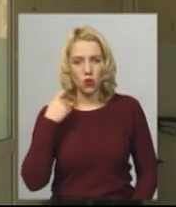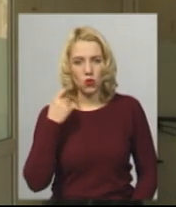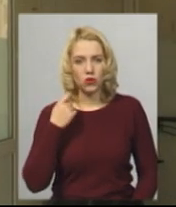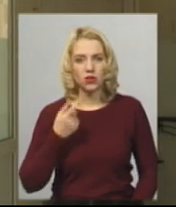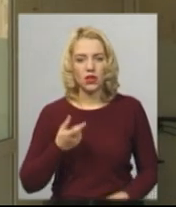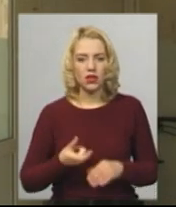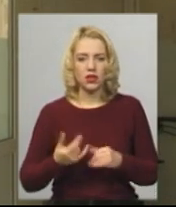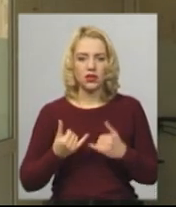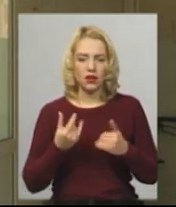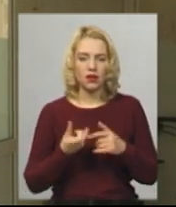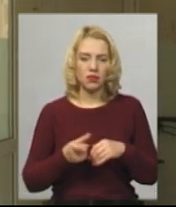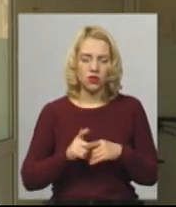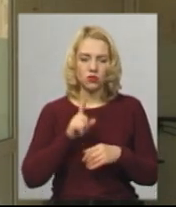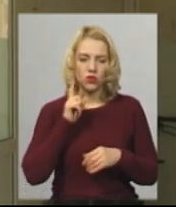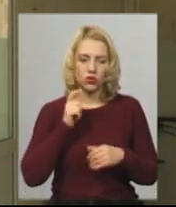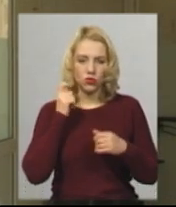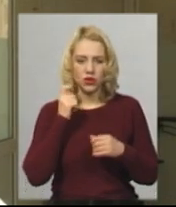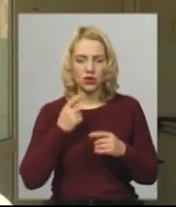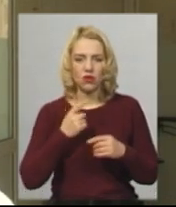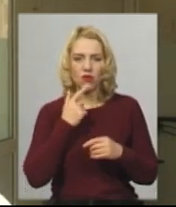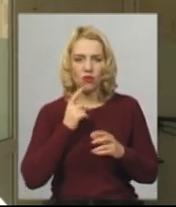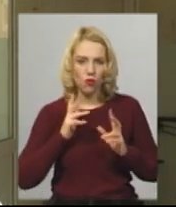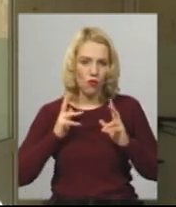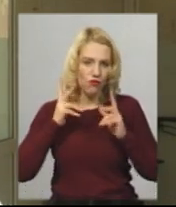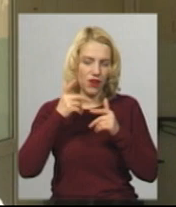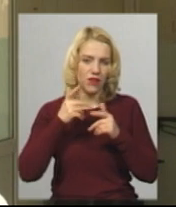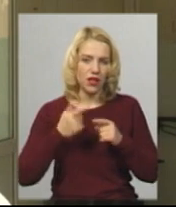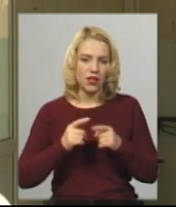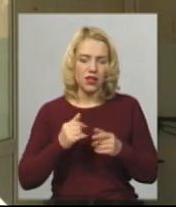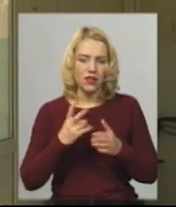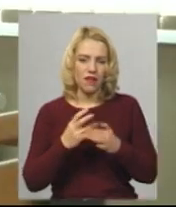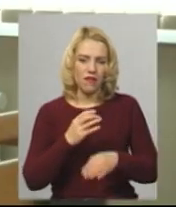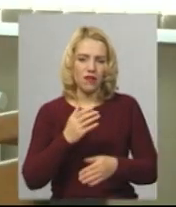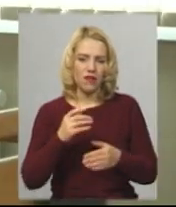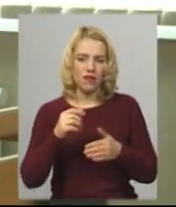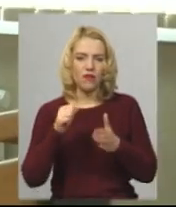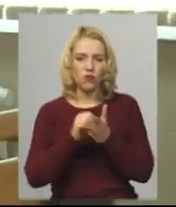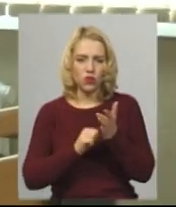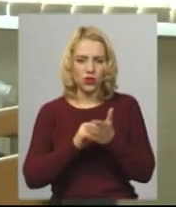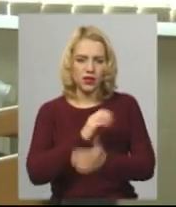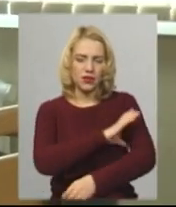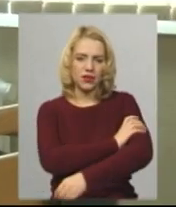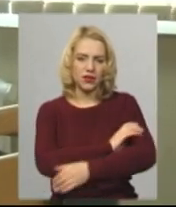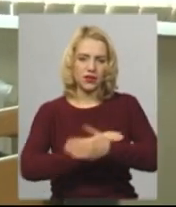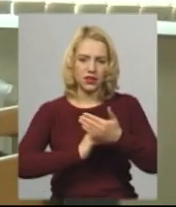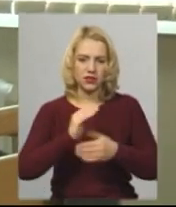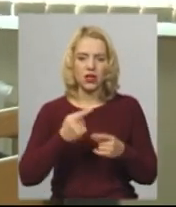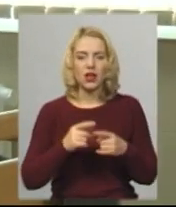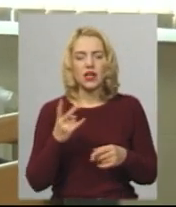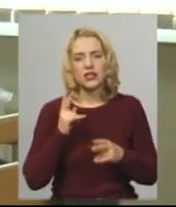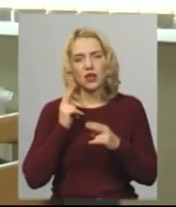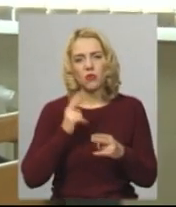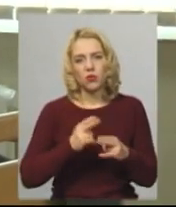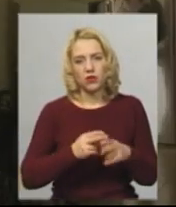Для більш молодого віку характерно більше крововиливів на фоні високого тиску. Запобігти інсульту може постійний контроль тиску,